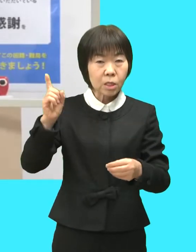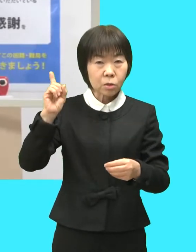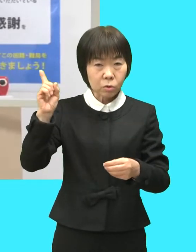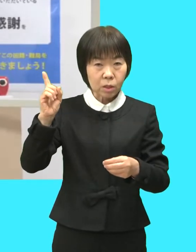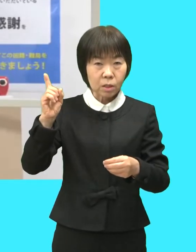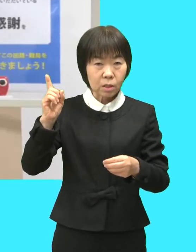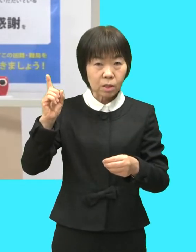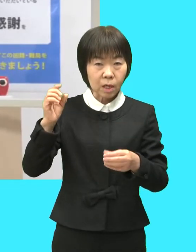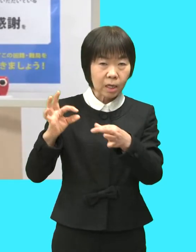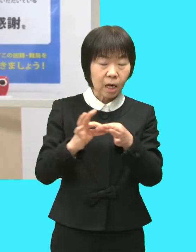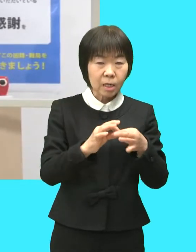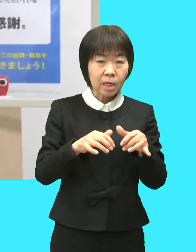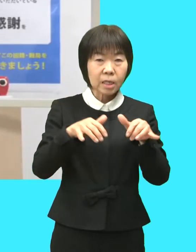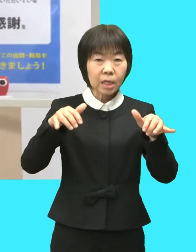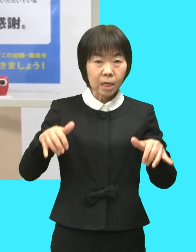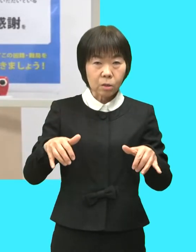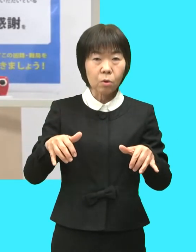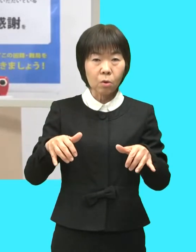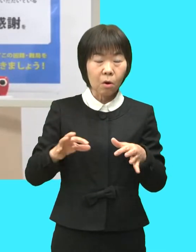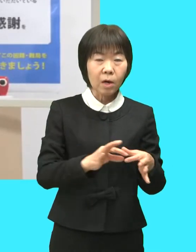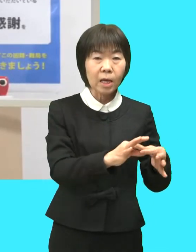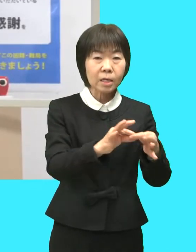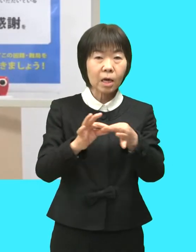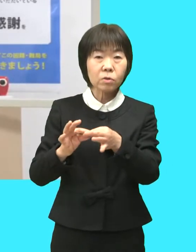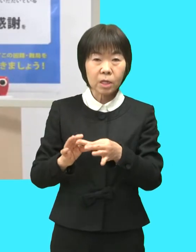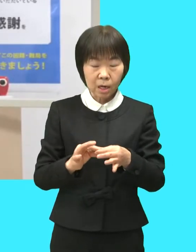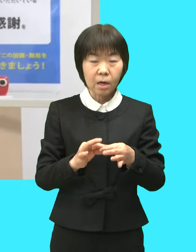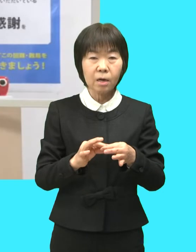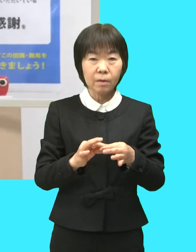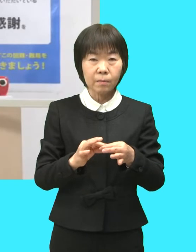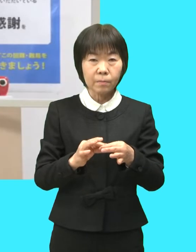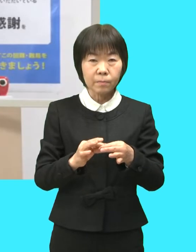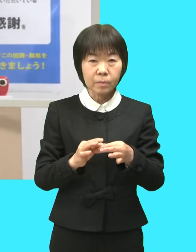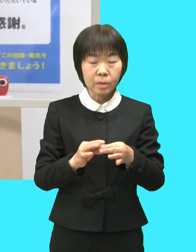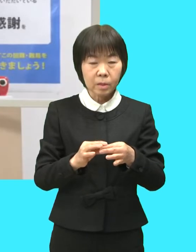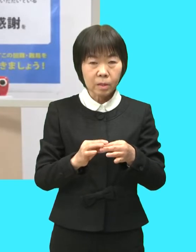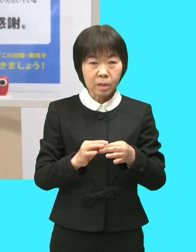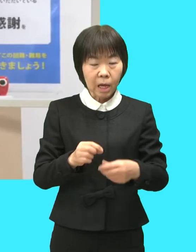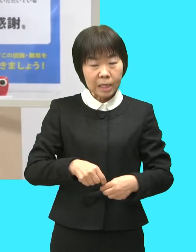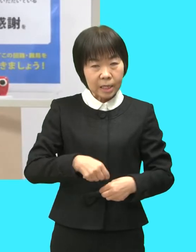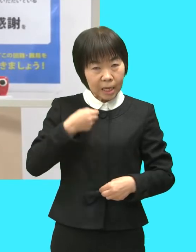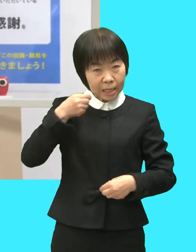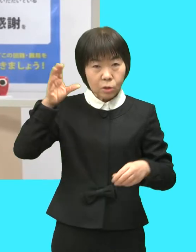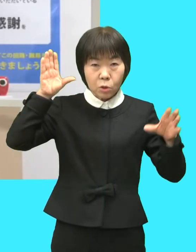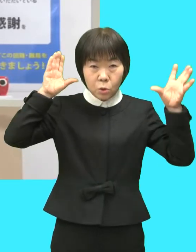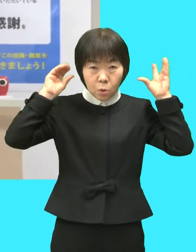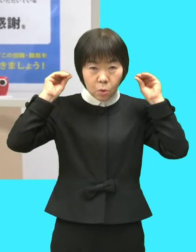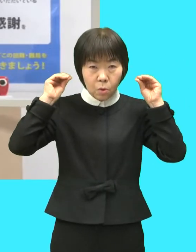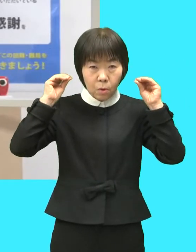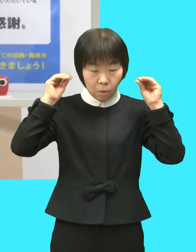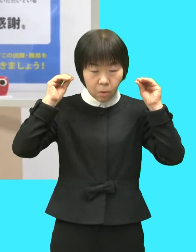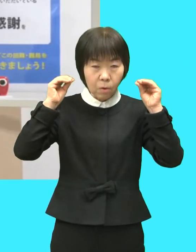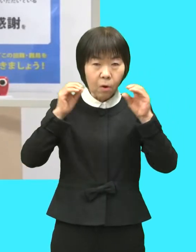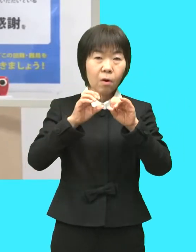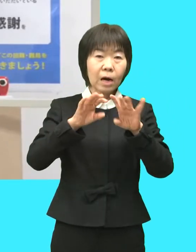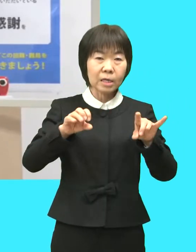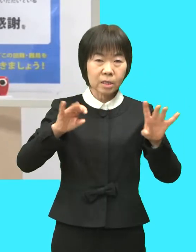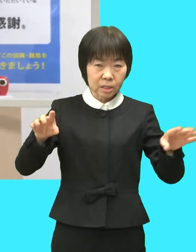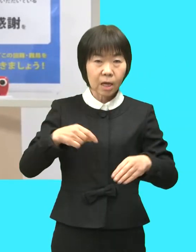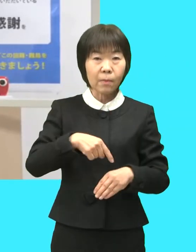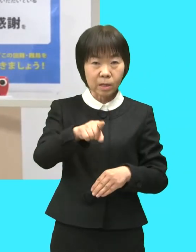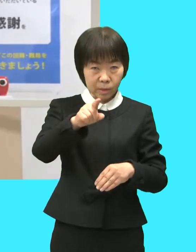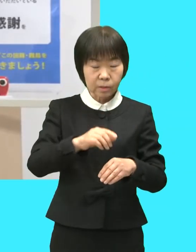じめ関係機関等と連携しながら、正確な情報を粘り強く発信